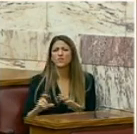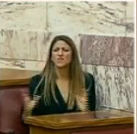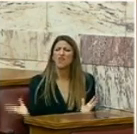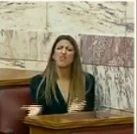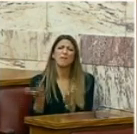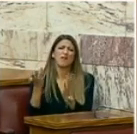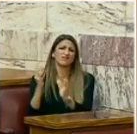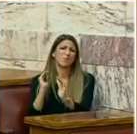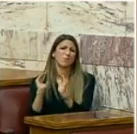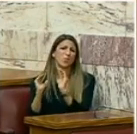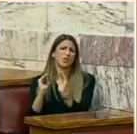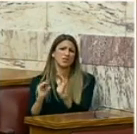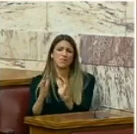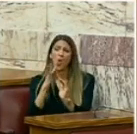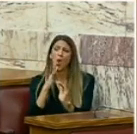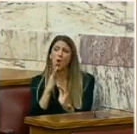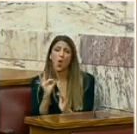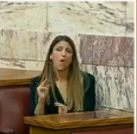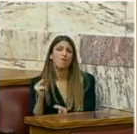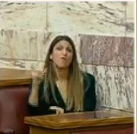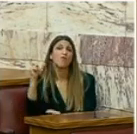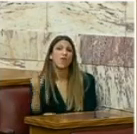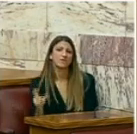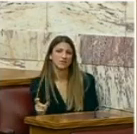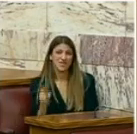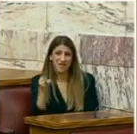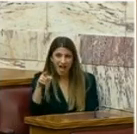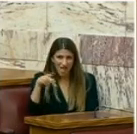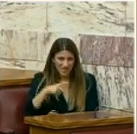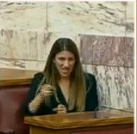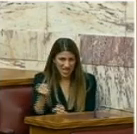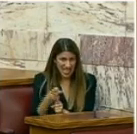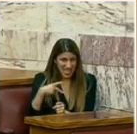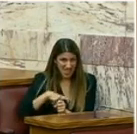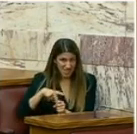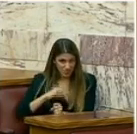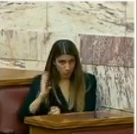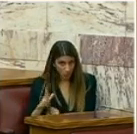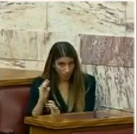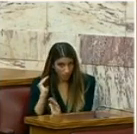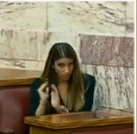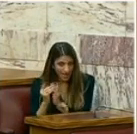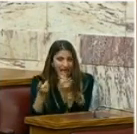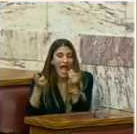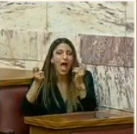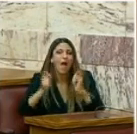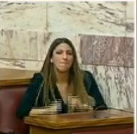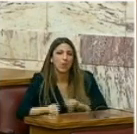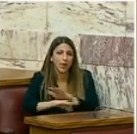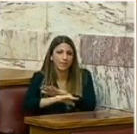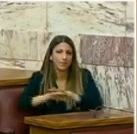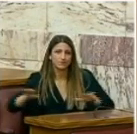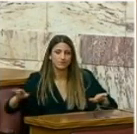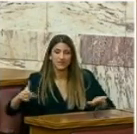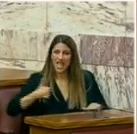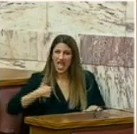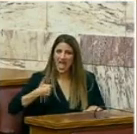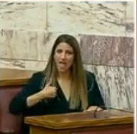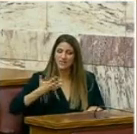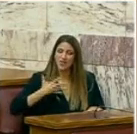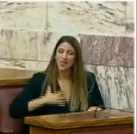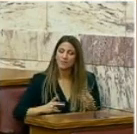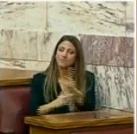φαυλότητα με αυτή την κυβέρνηση τελειώνουν οριστικά. Εμείς θα